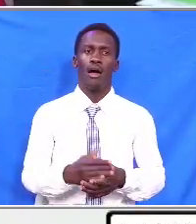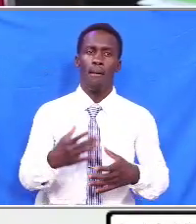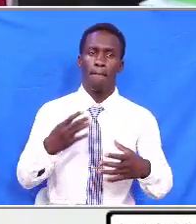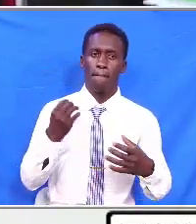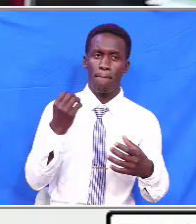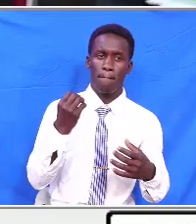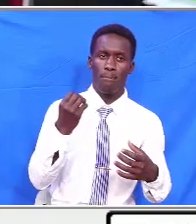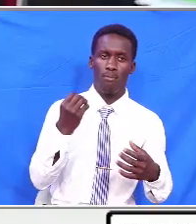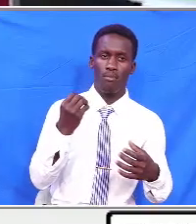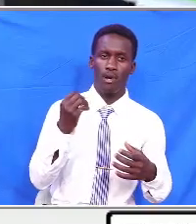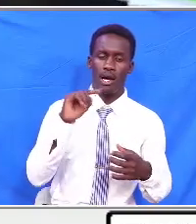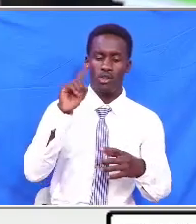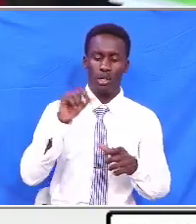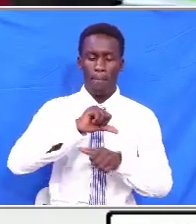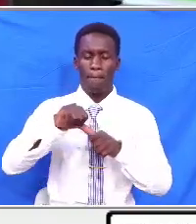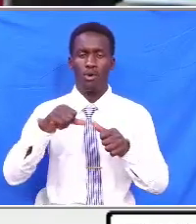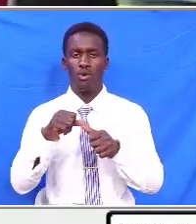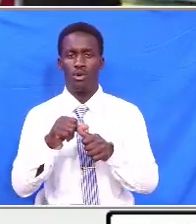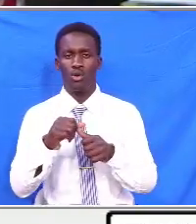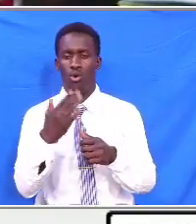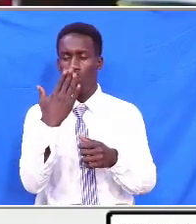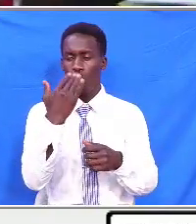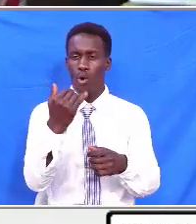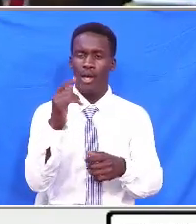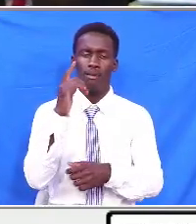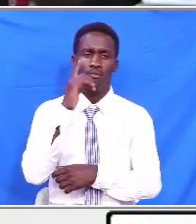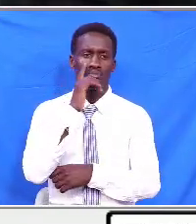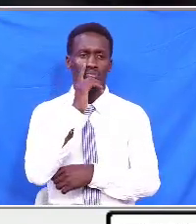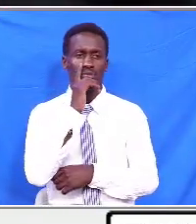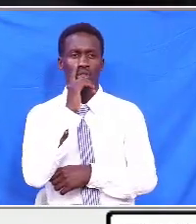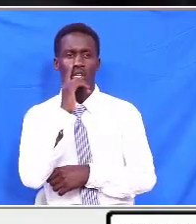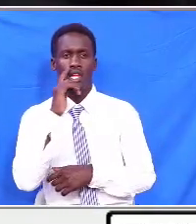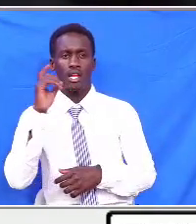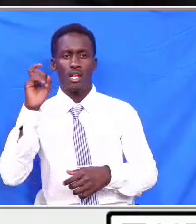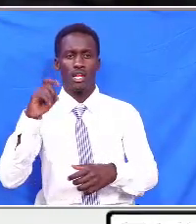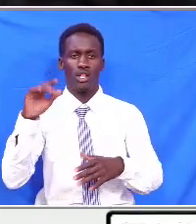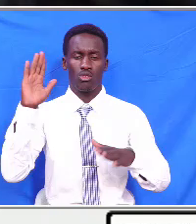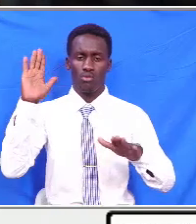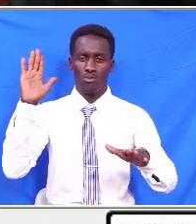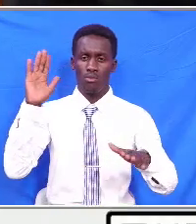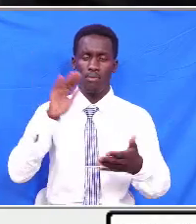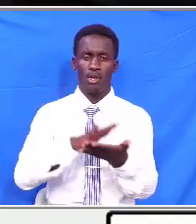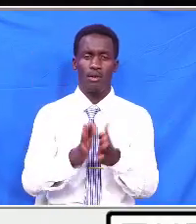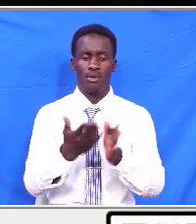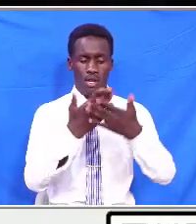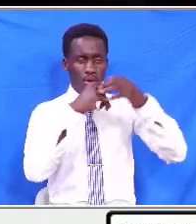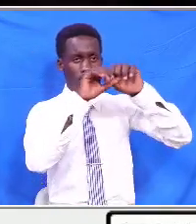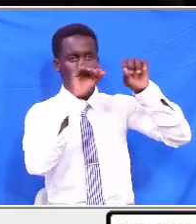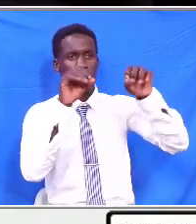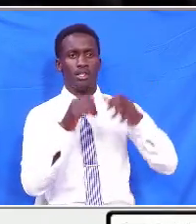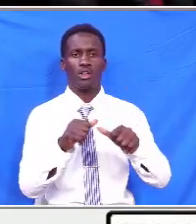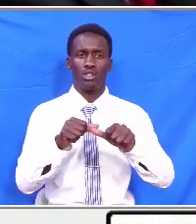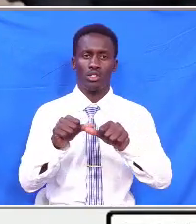kwani Gachagua alipoteza nafasi yake ya kujitetea vilivyo mbele ya seneti. Walidumisha uhalali wa utaratibu